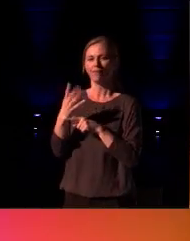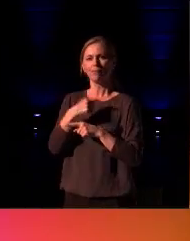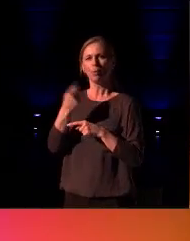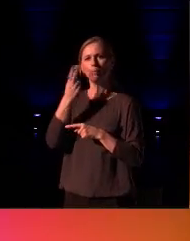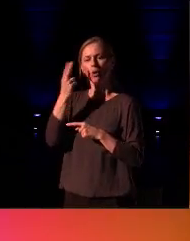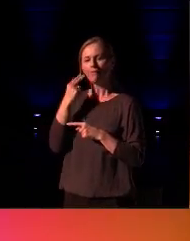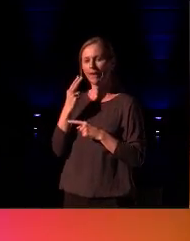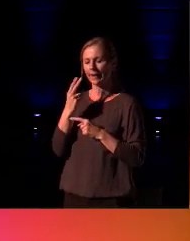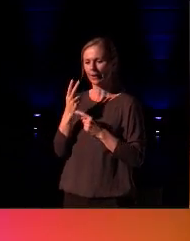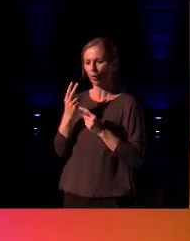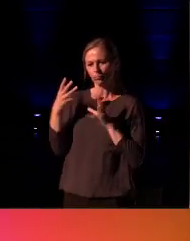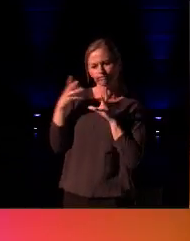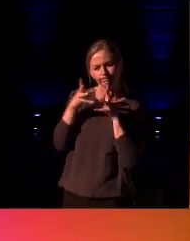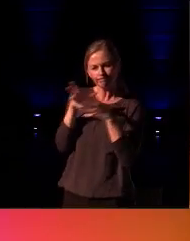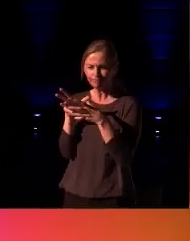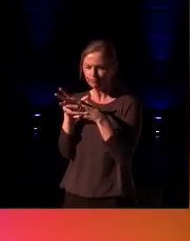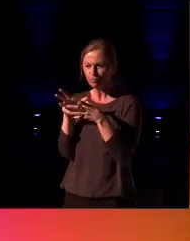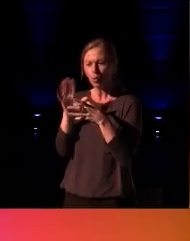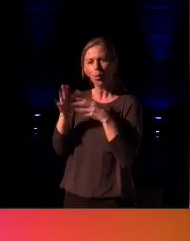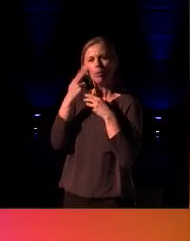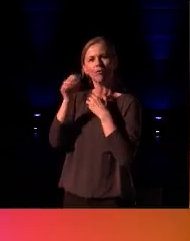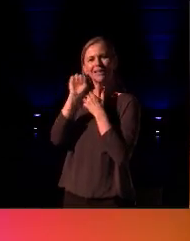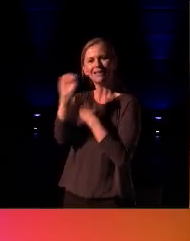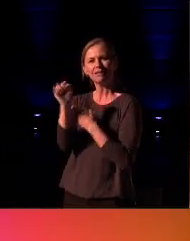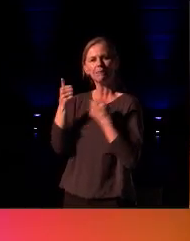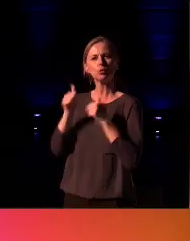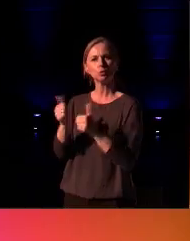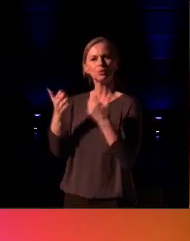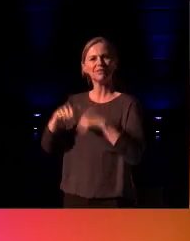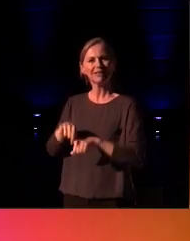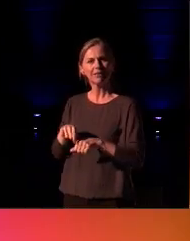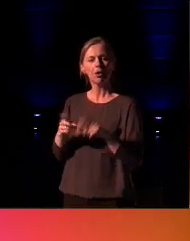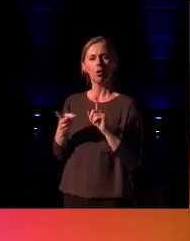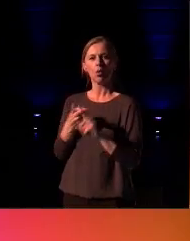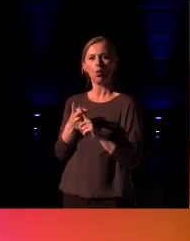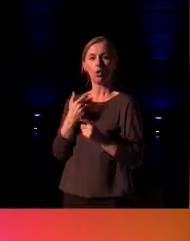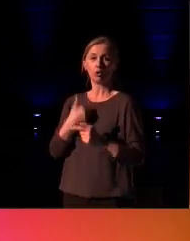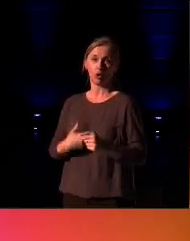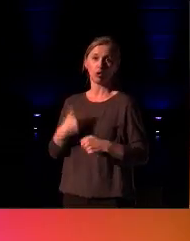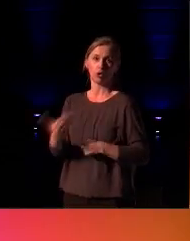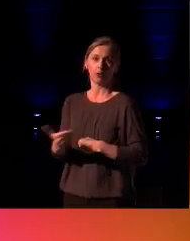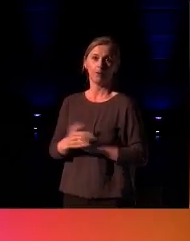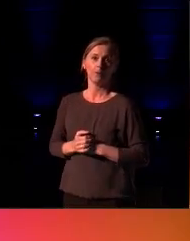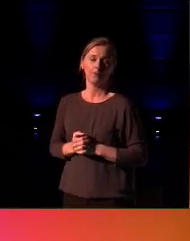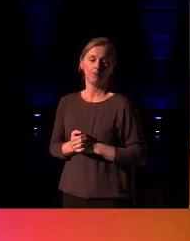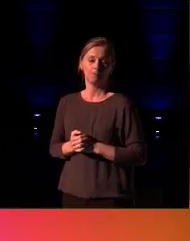prøve å intervenere mot for å hindre funksjonssvikt og også død.